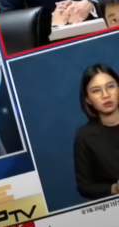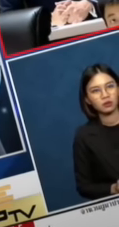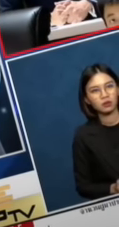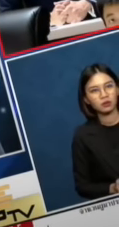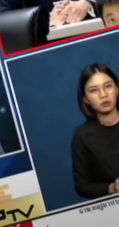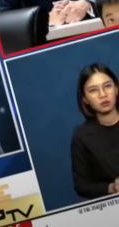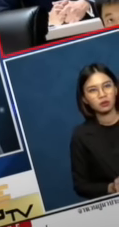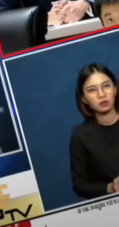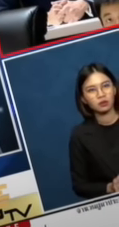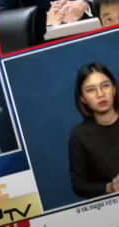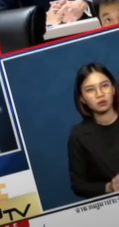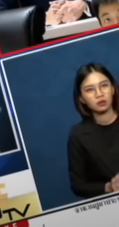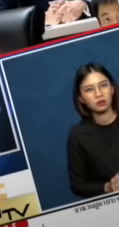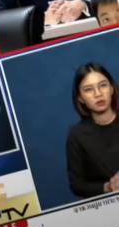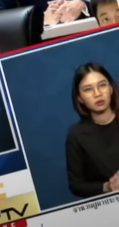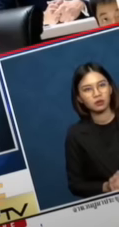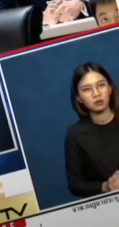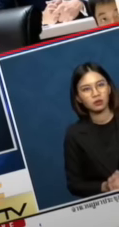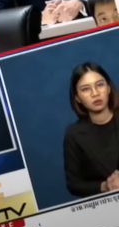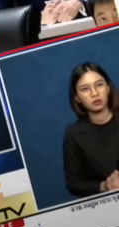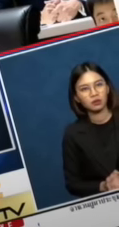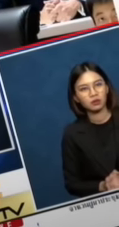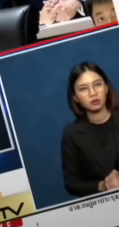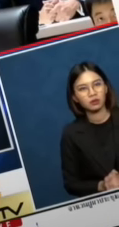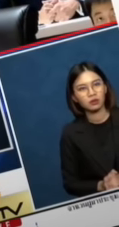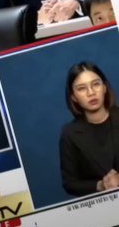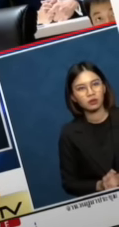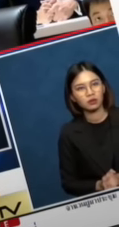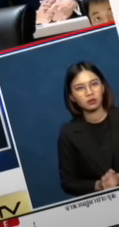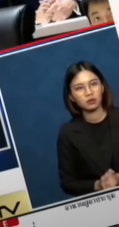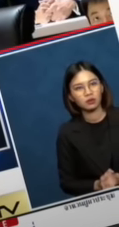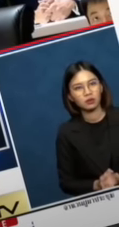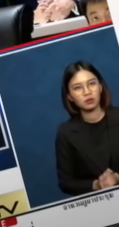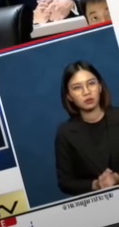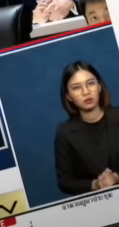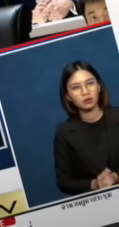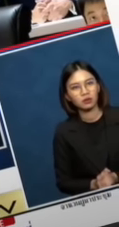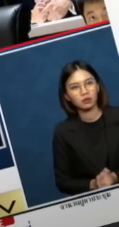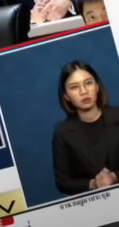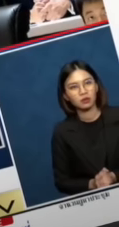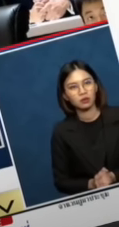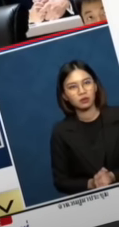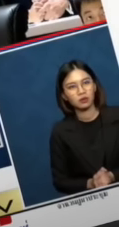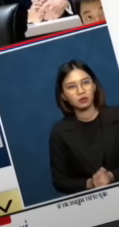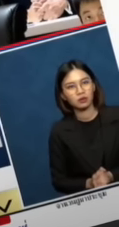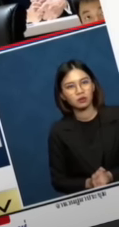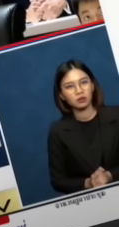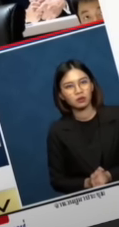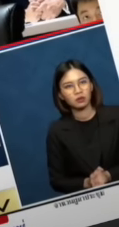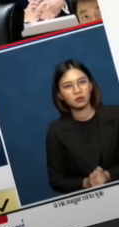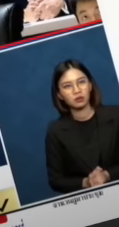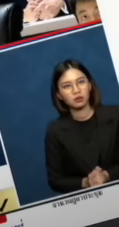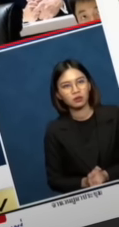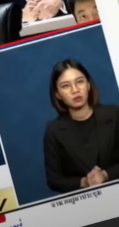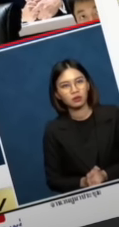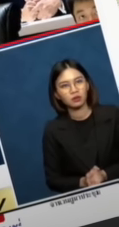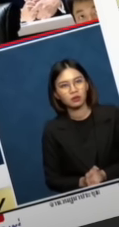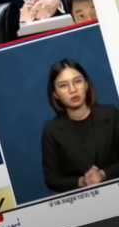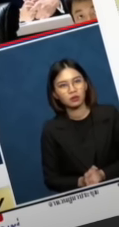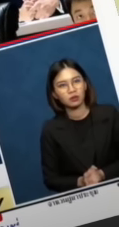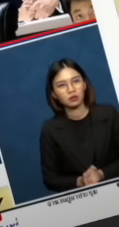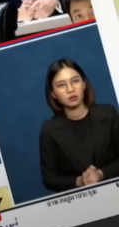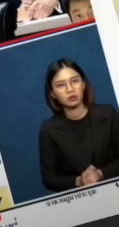ถึงขีดความสามารถของประเทศไทยในเรื่องของอุตสาหกรรมยานยนต์จนกระทั่งการจัดง